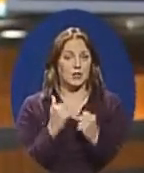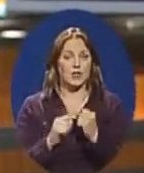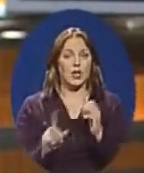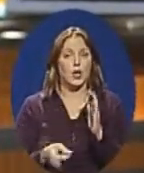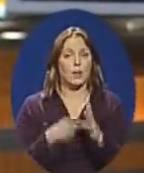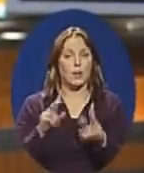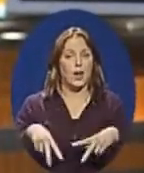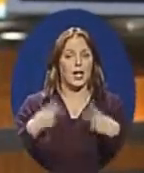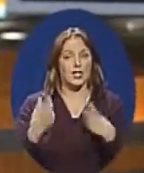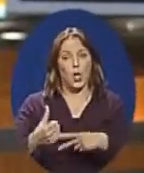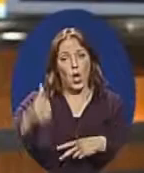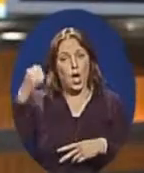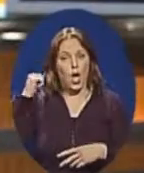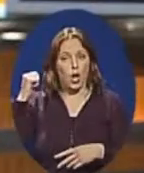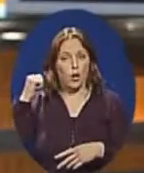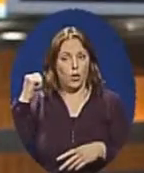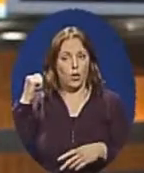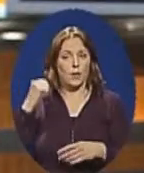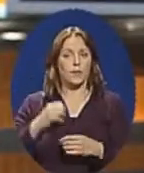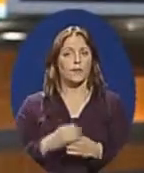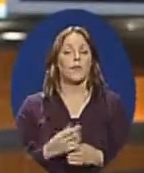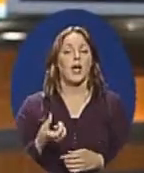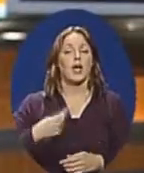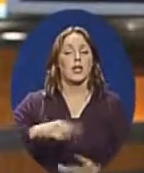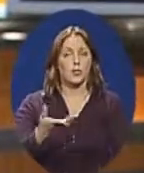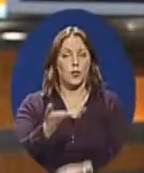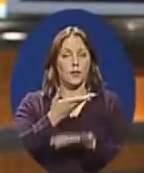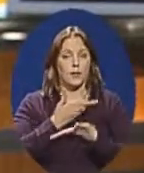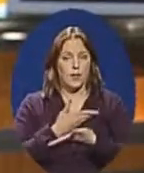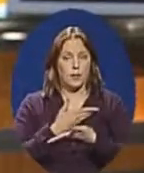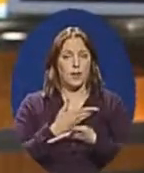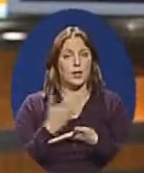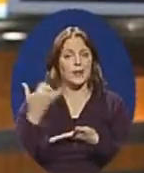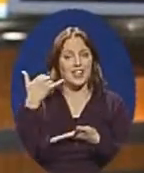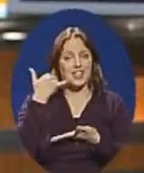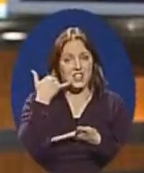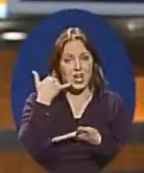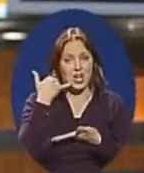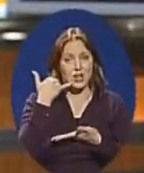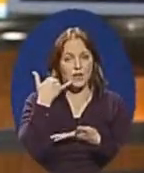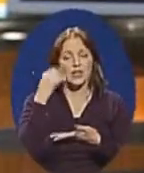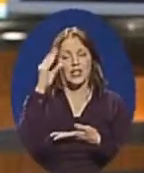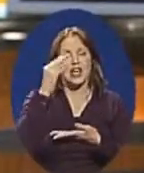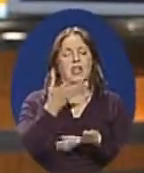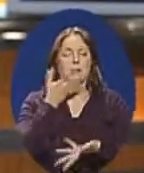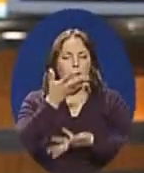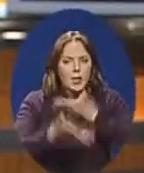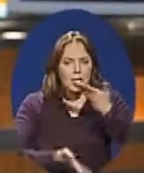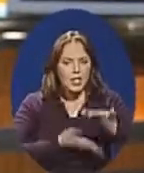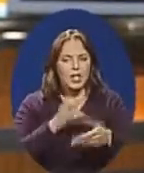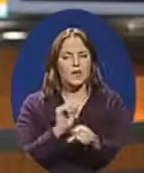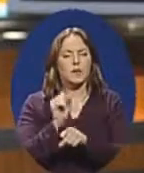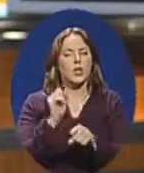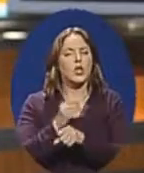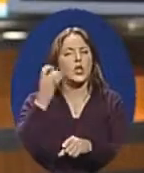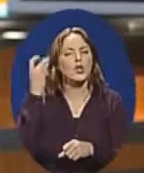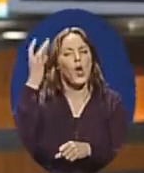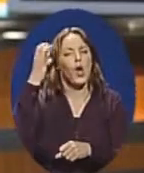לחזור לאחור, אבל אנחנו מקבלים טלפון, הילד מקי, מתלונן על כאבי ראש,